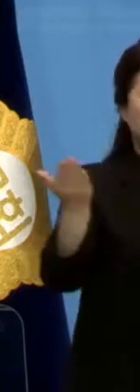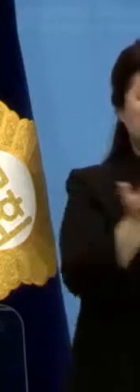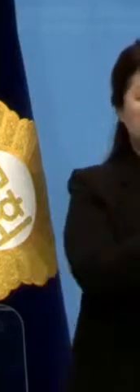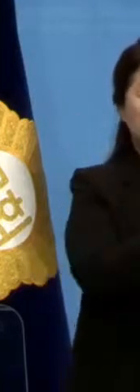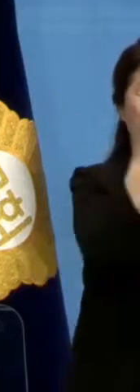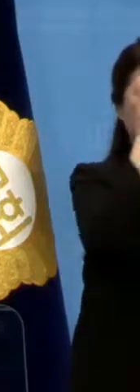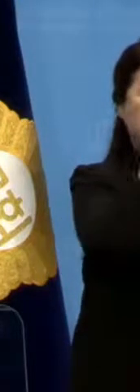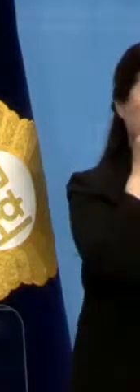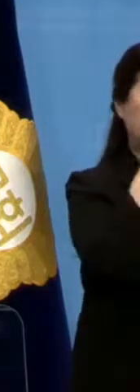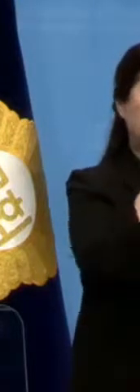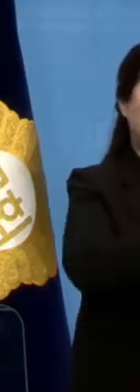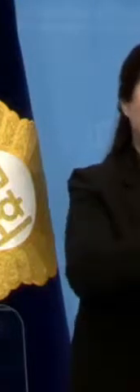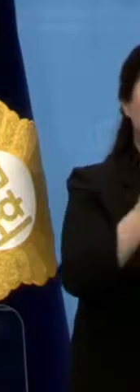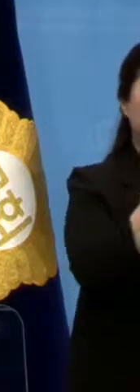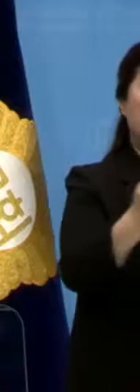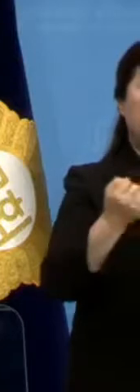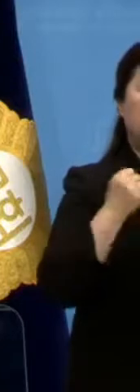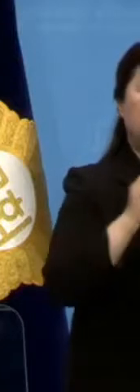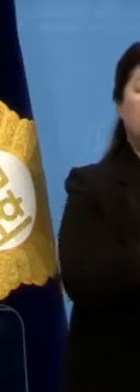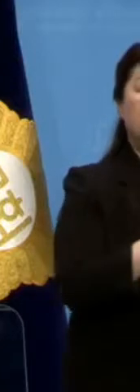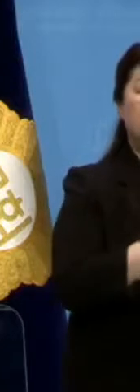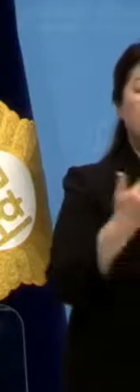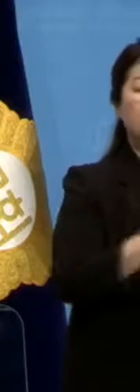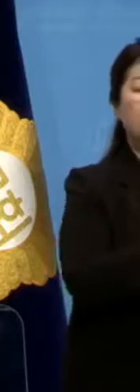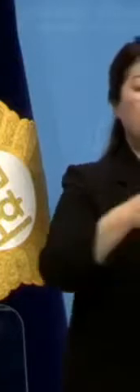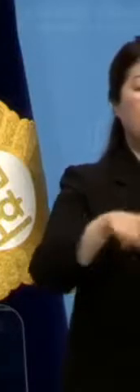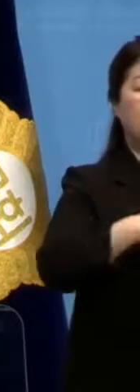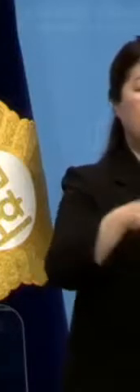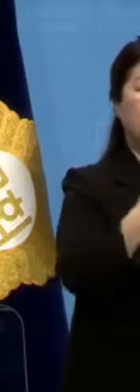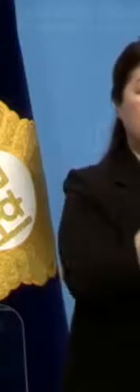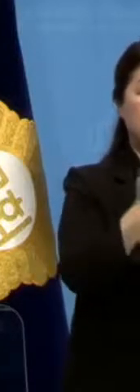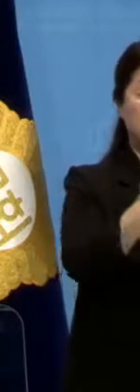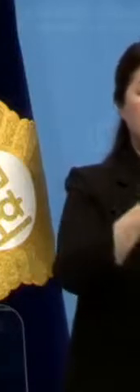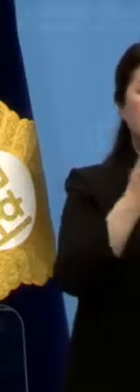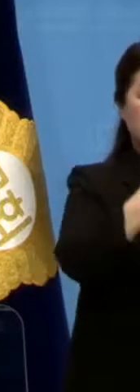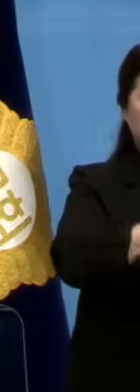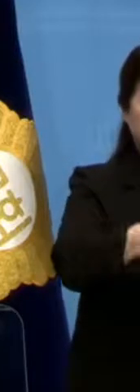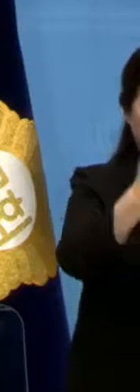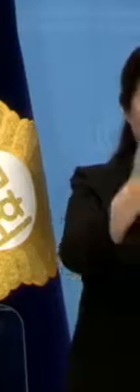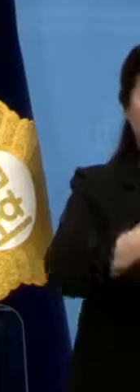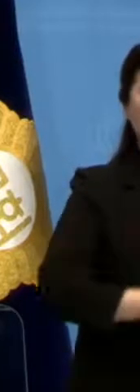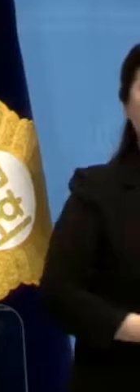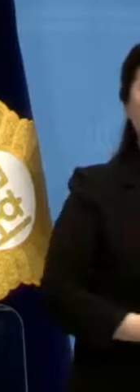눈높이에서 감시하며 국민에게 힘이 되는 정책 개발에 매진하겠습니다. 감사합니다.